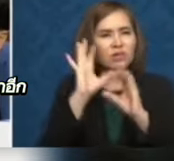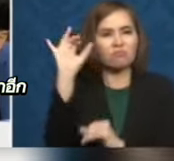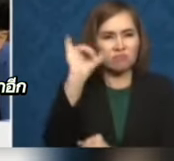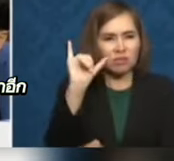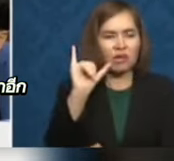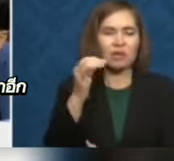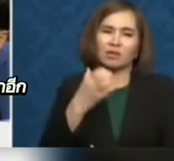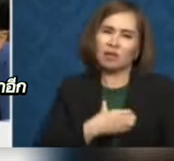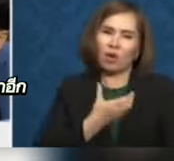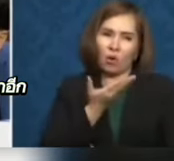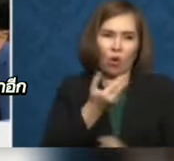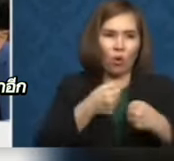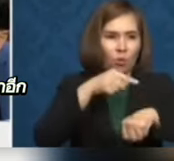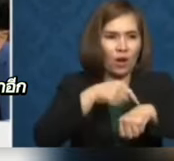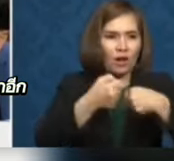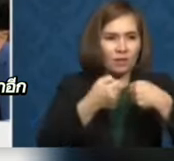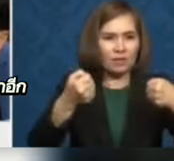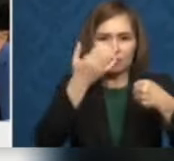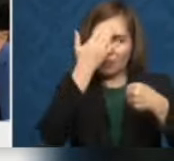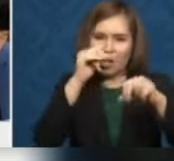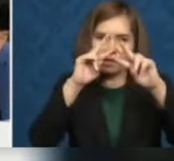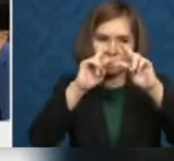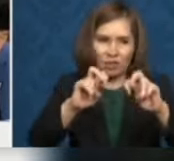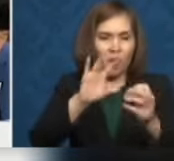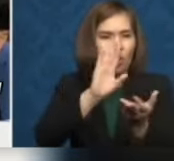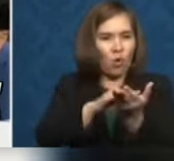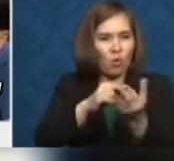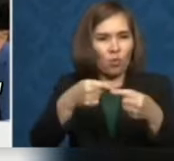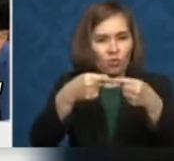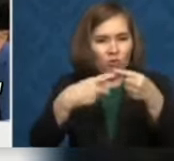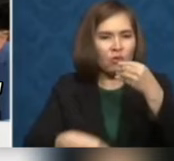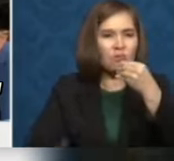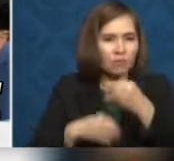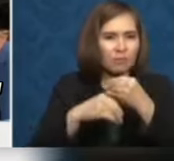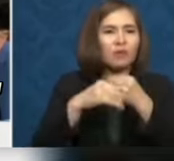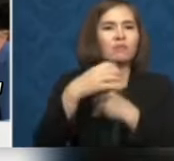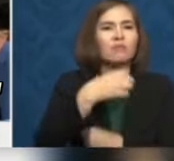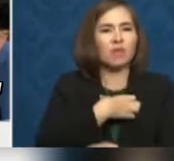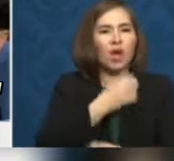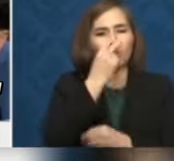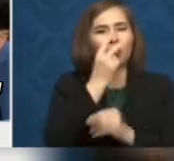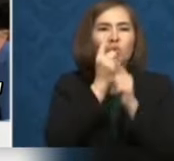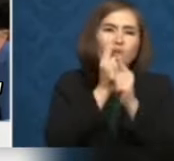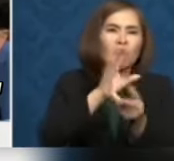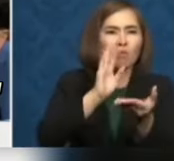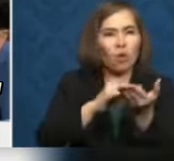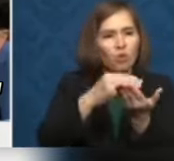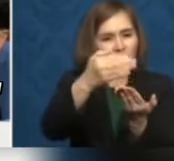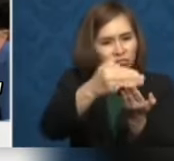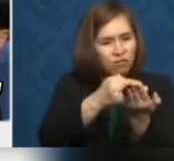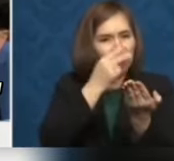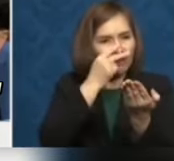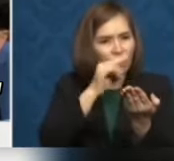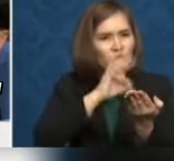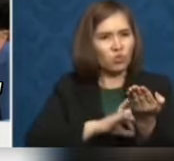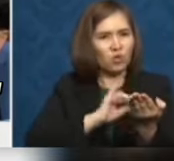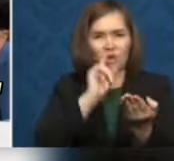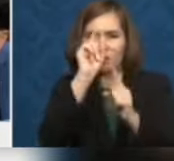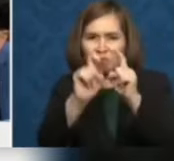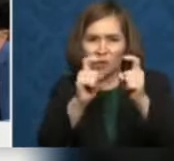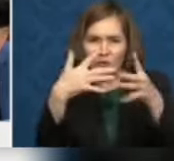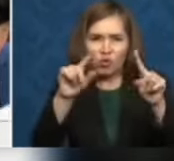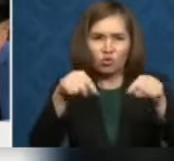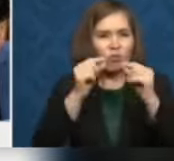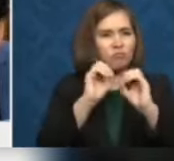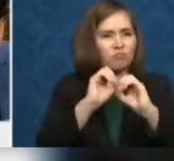ต้องการการศึกษามากขึ้นมากอีกอันนี้แค่ดูจากรายงานฉบับนี้เองก็มีคำถามที่ไม่มีคำตอบอยู่มากให